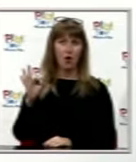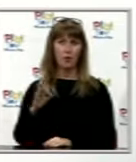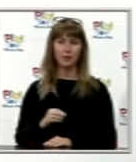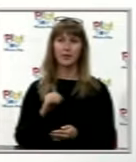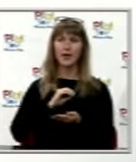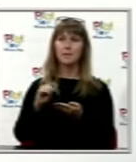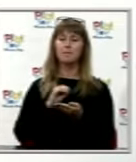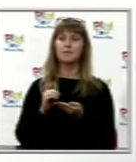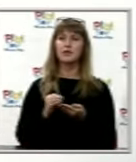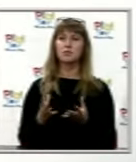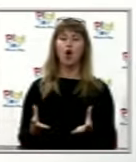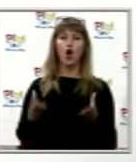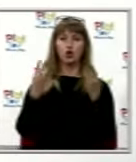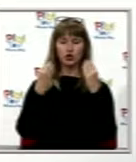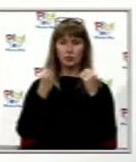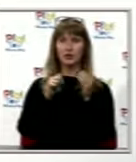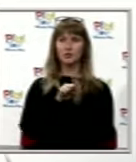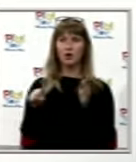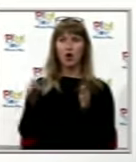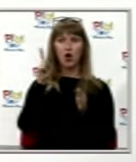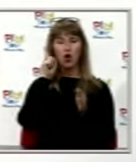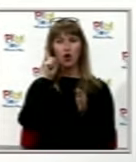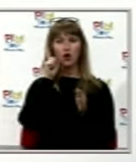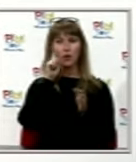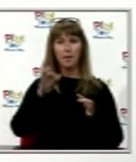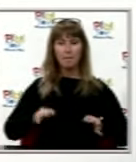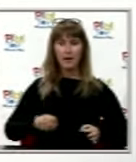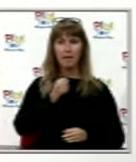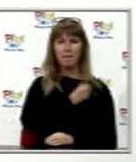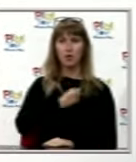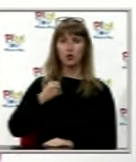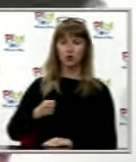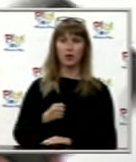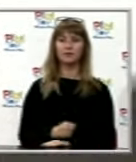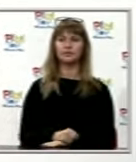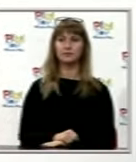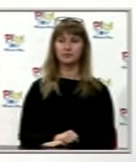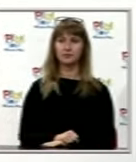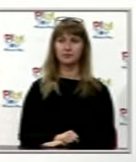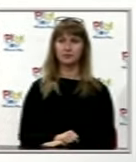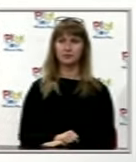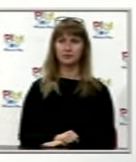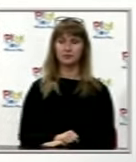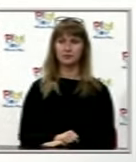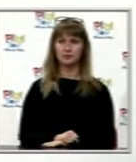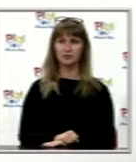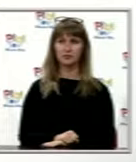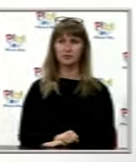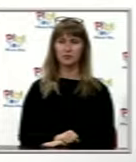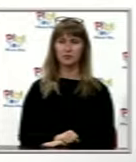Pismo, które otrzymaliśmy od pana posła Maksa Kraszkowskiego, który po raz